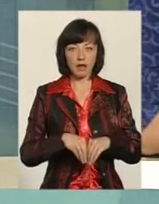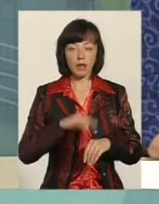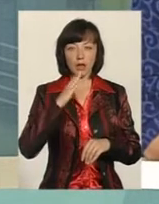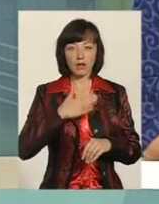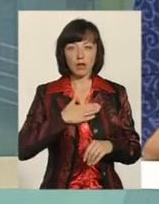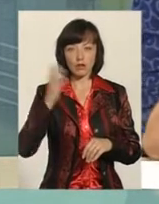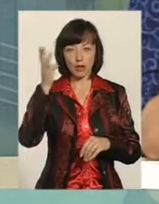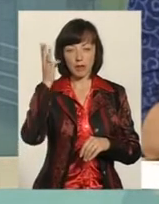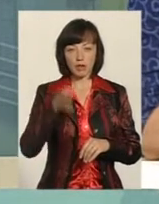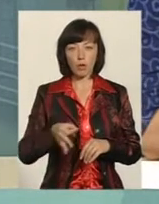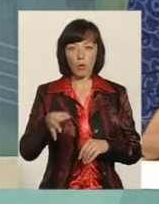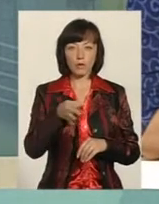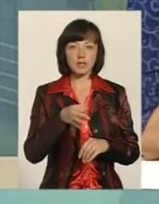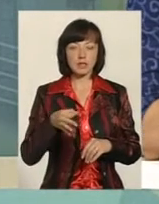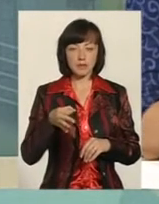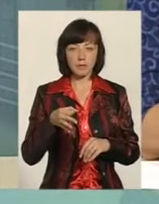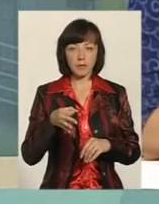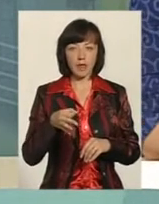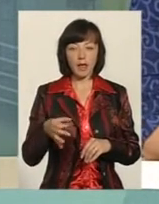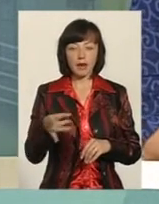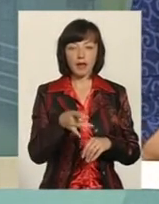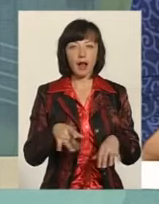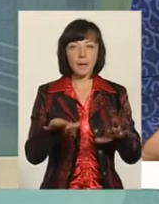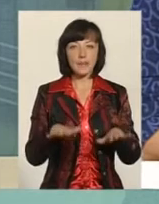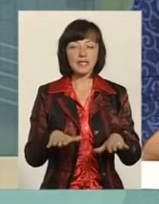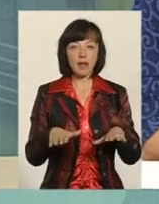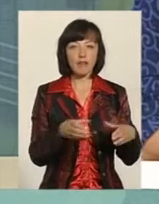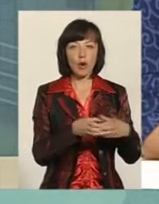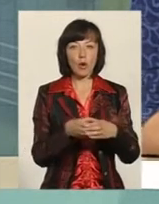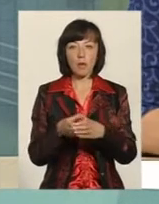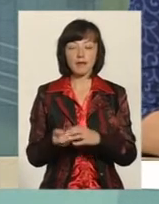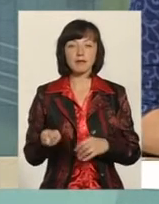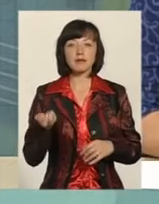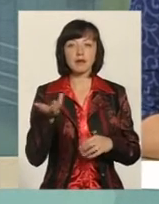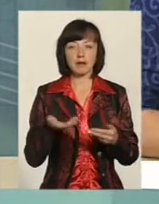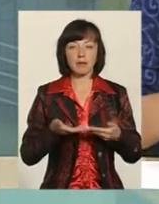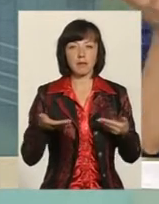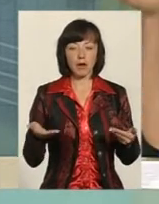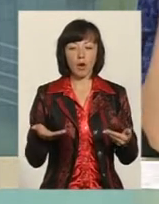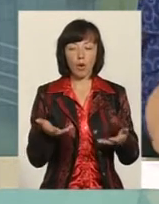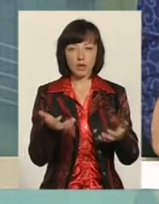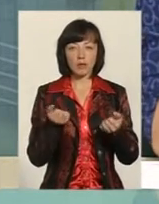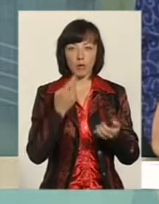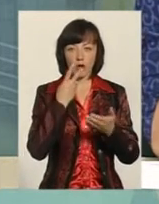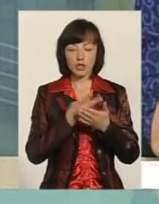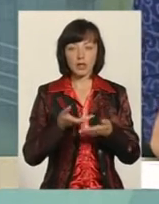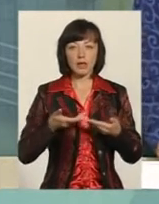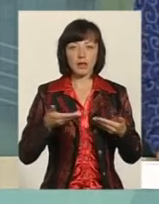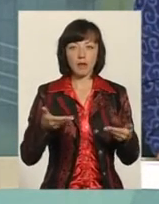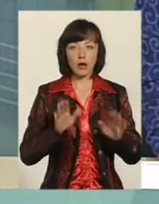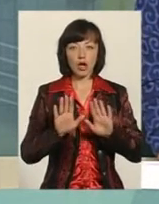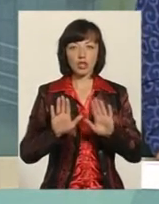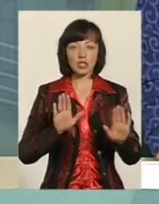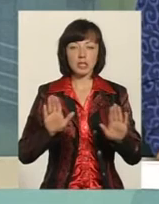нашої Хмельницької області, регіональних місцевих громад, скільки ми отримаємо їх? Покажіть, будь ласка, нам,